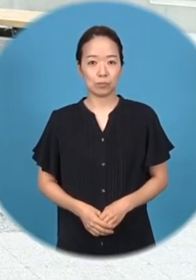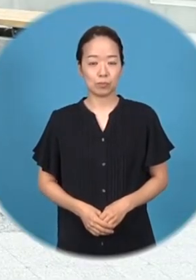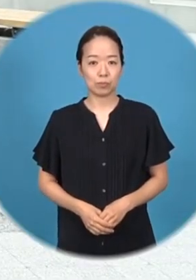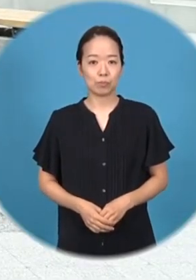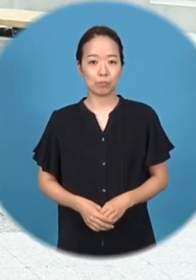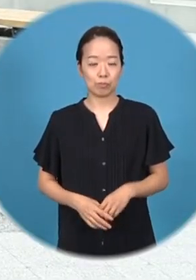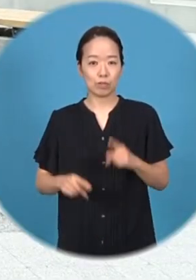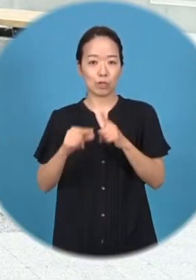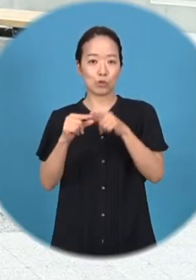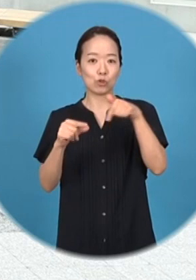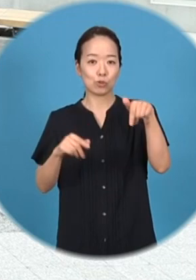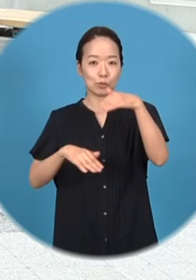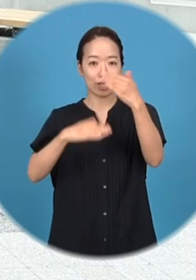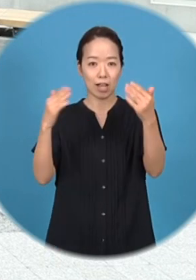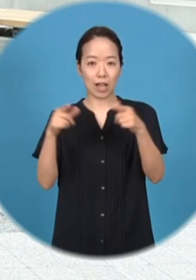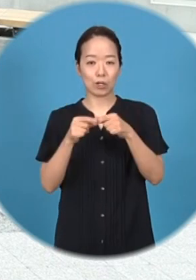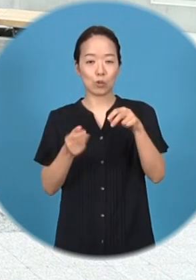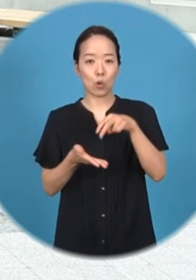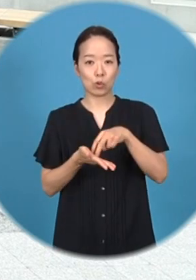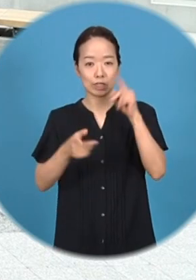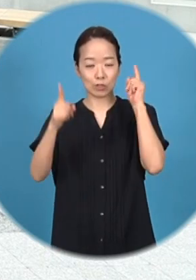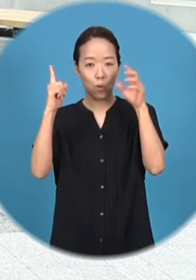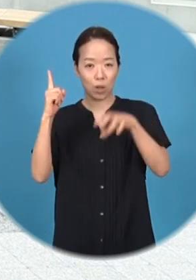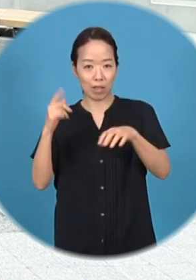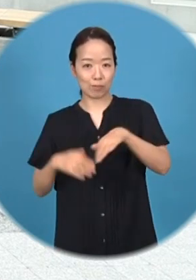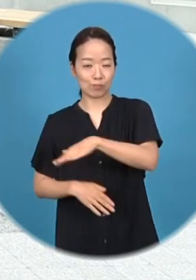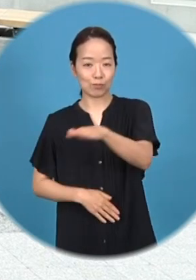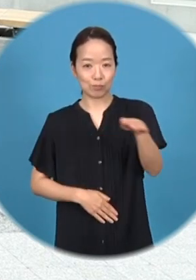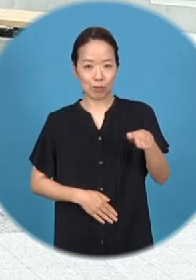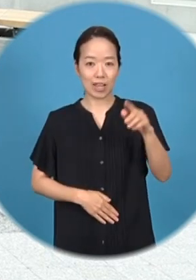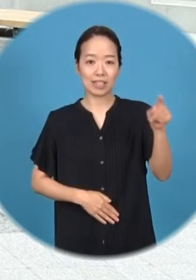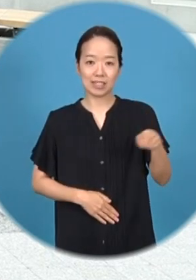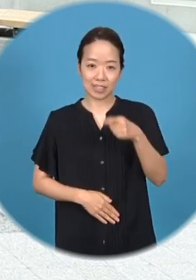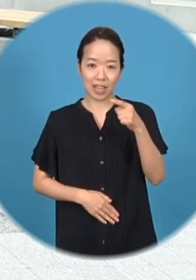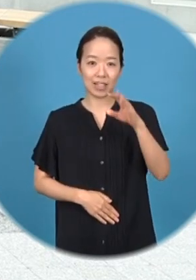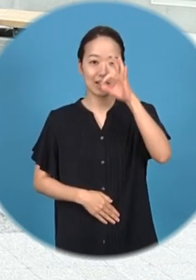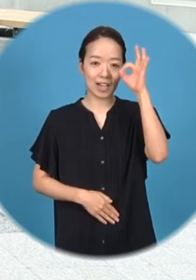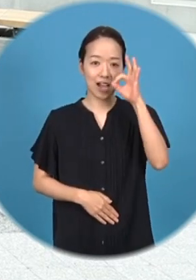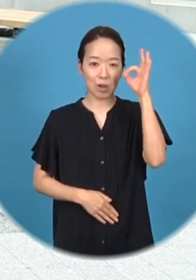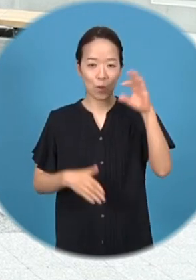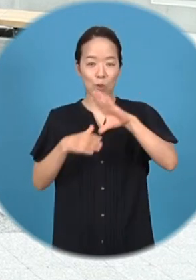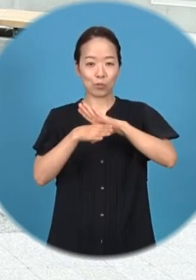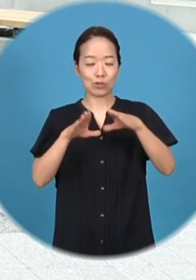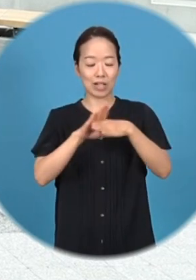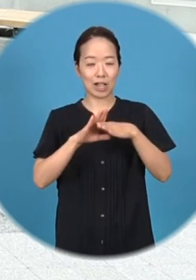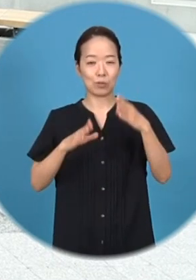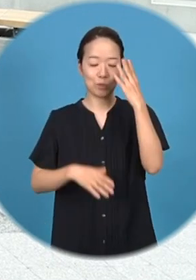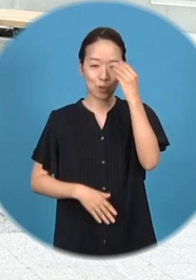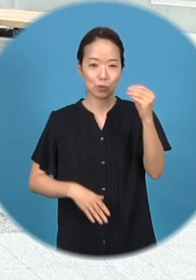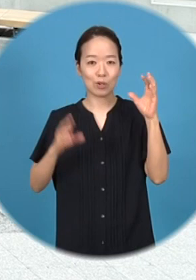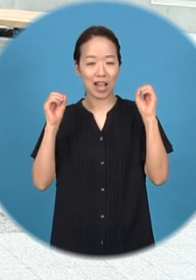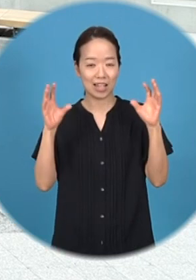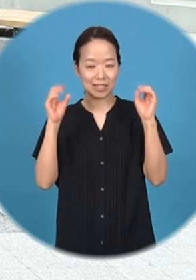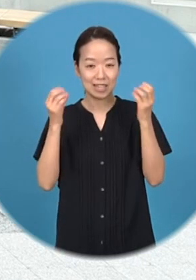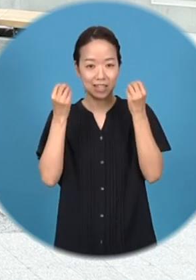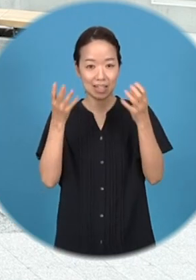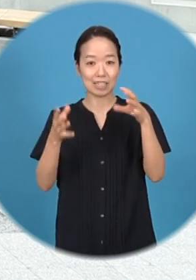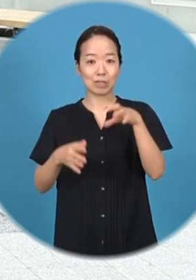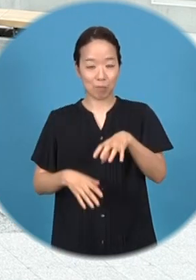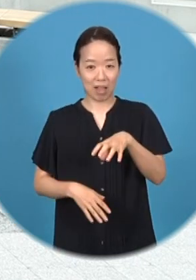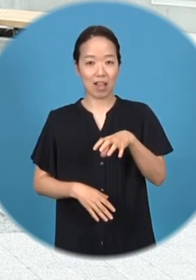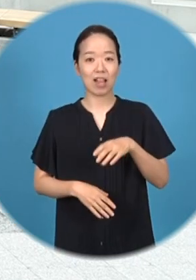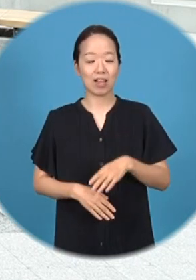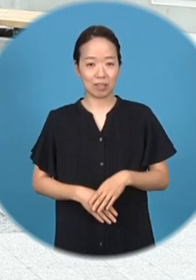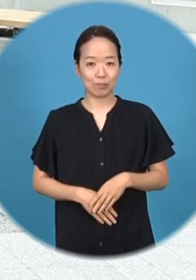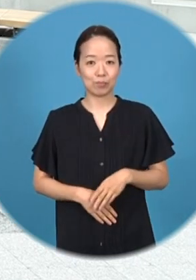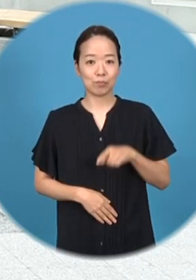そんな中部山岳国立公園周辺の自然や観光、文化の魅力を発信する新たな拠点、中部